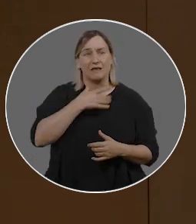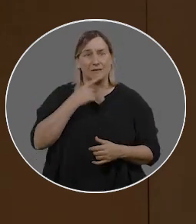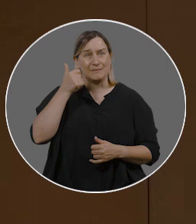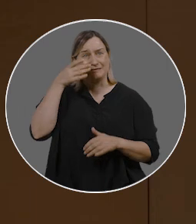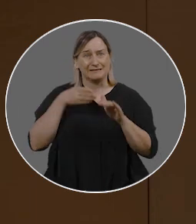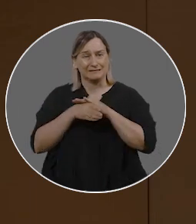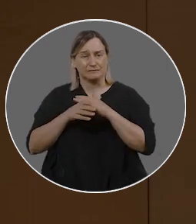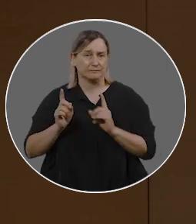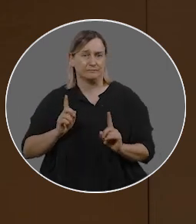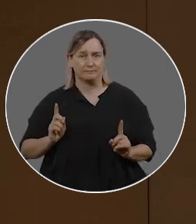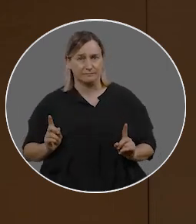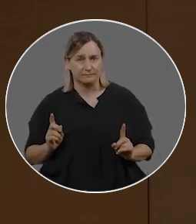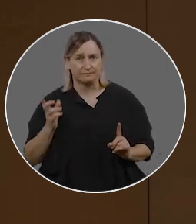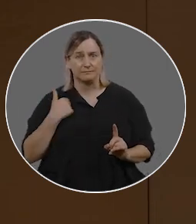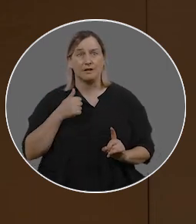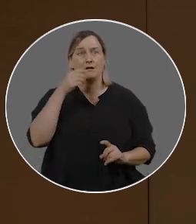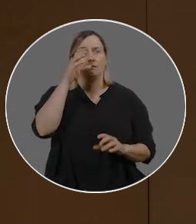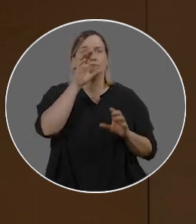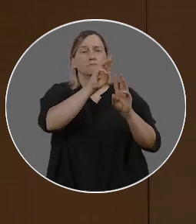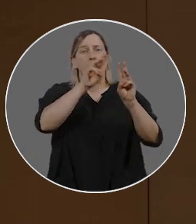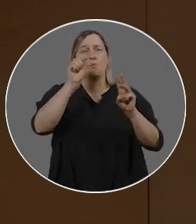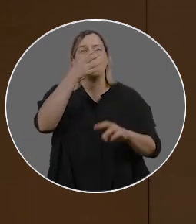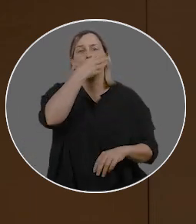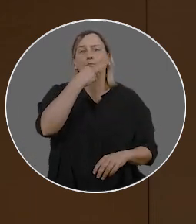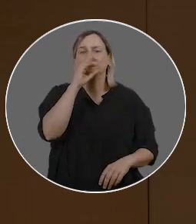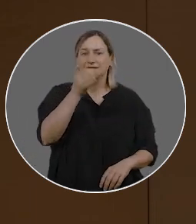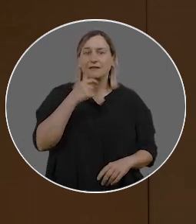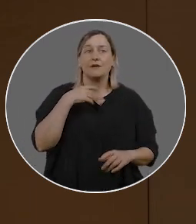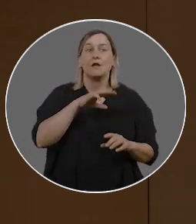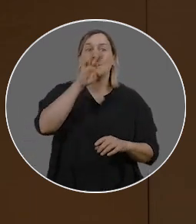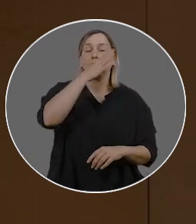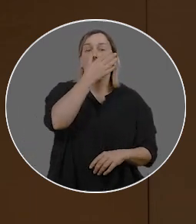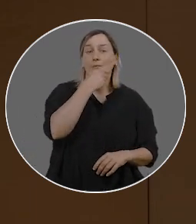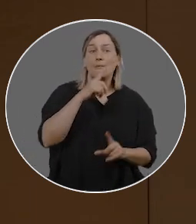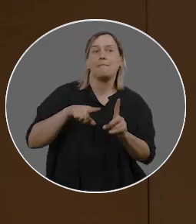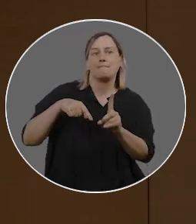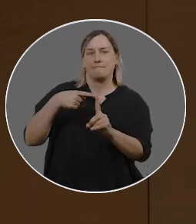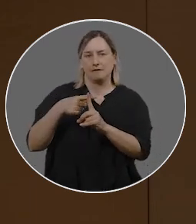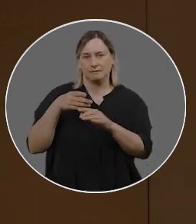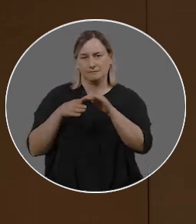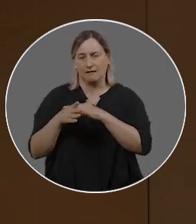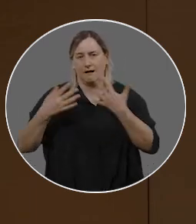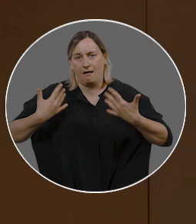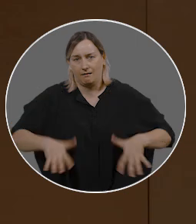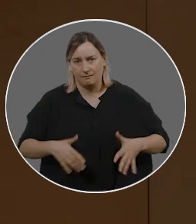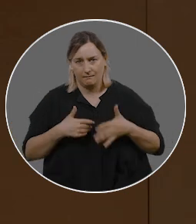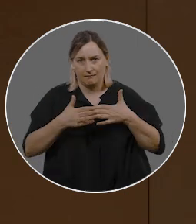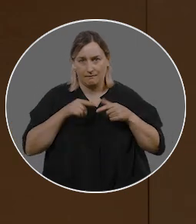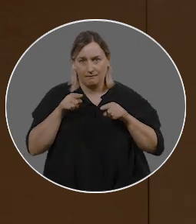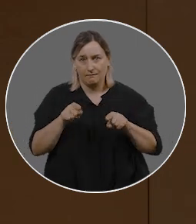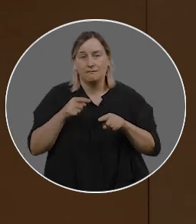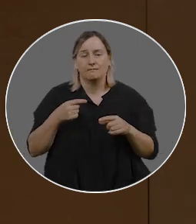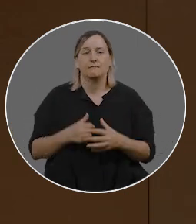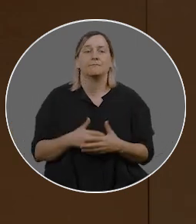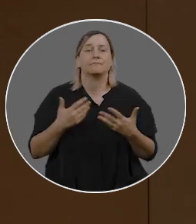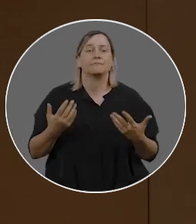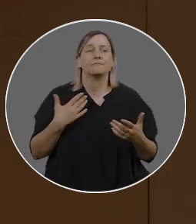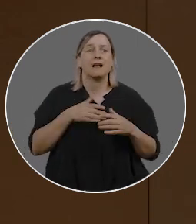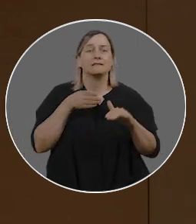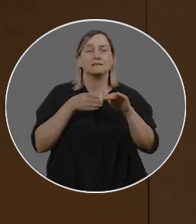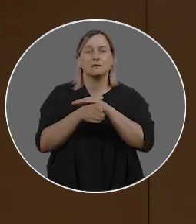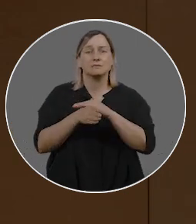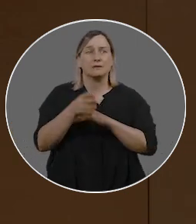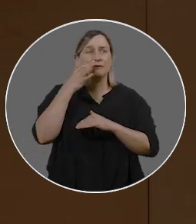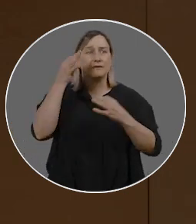no ser accessible. Simplement una pàgina maca, el que has de fer és que sigui maca i accessible, no? Hi ha aquesta feina de més. L'accessibilitat en